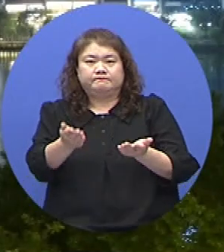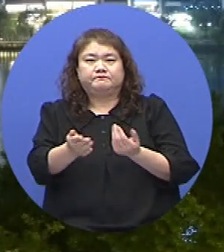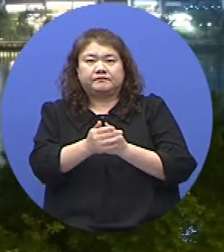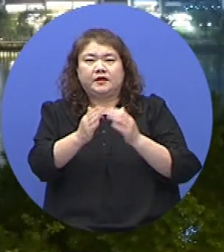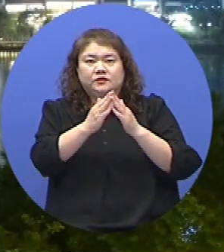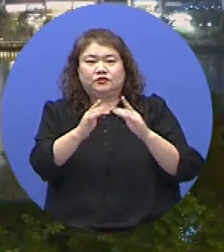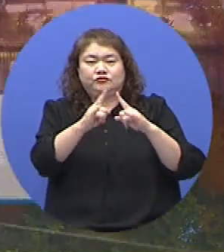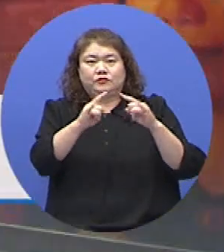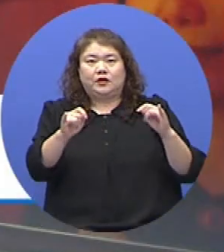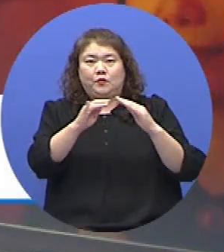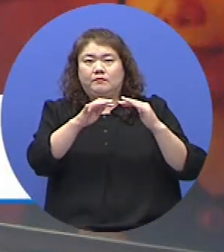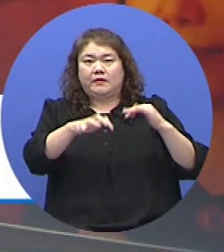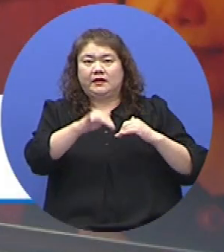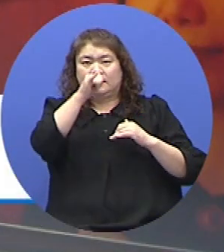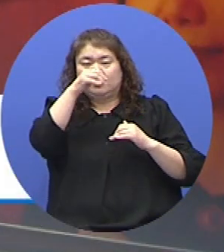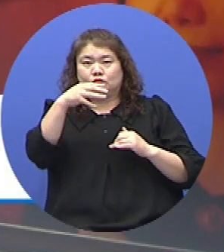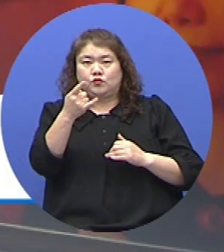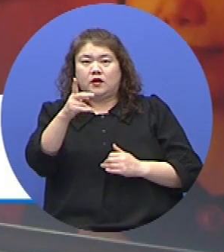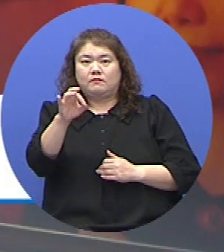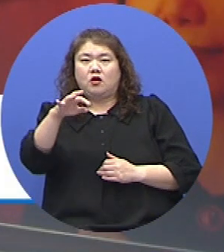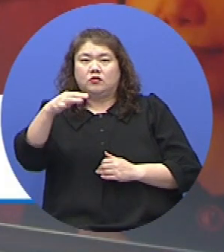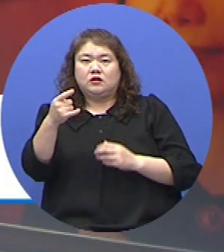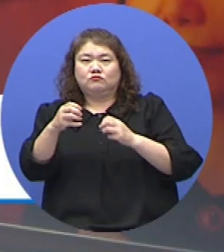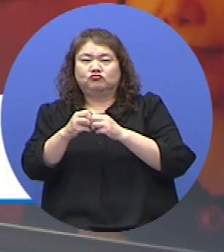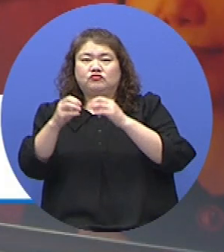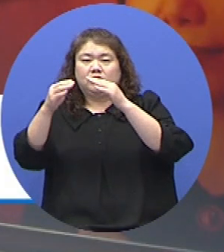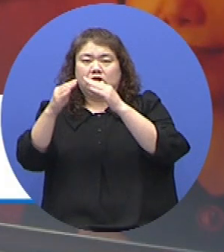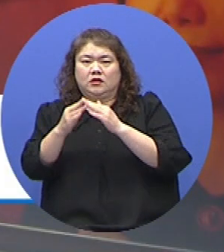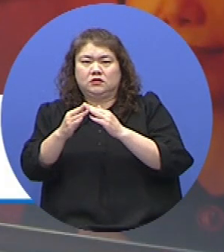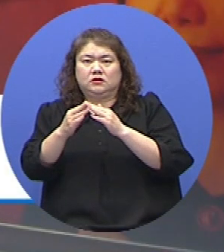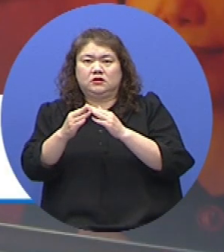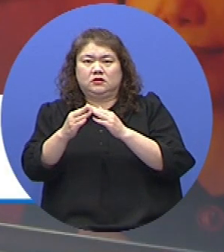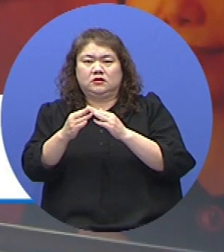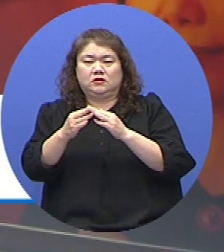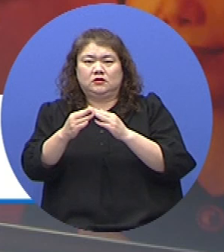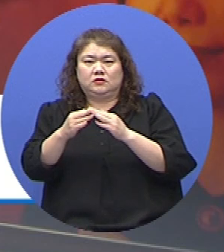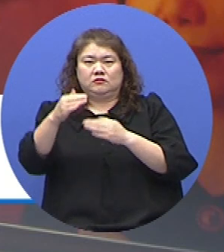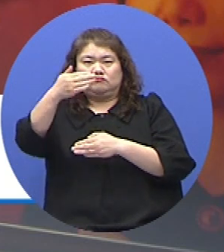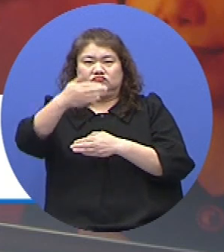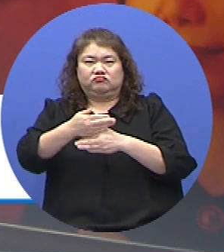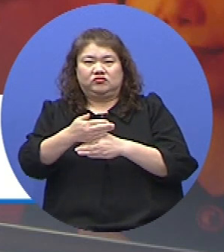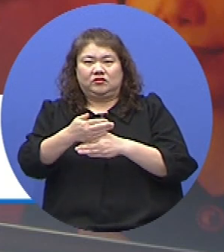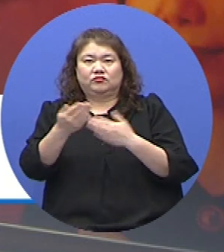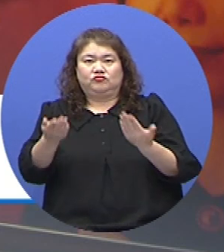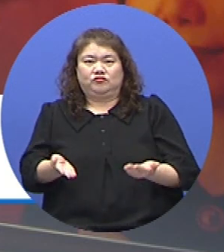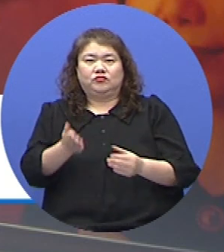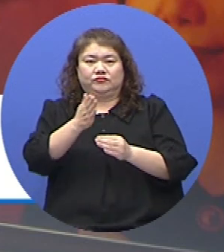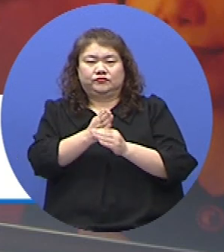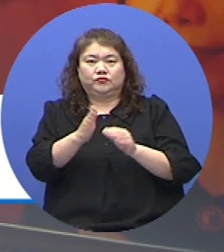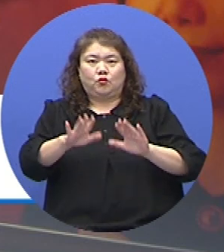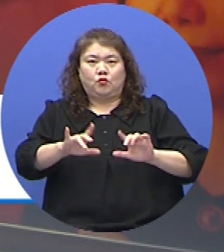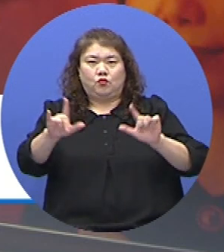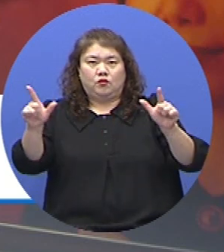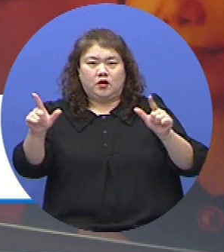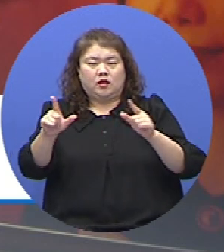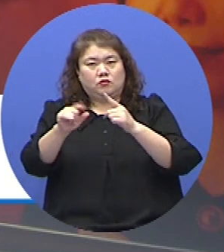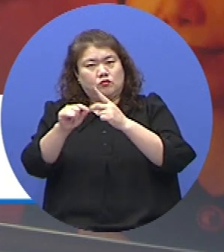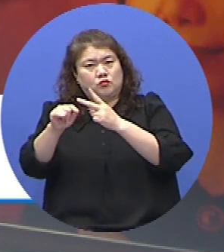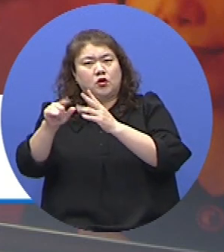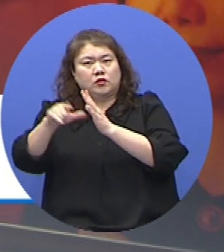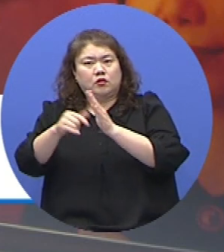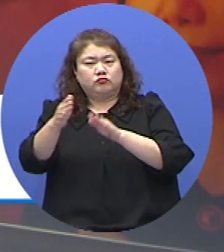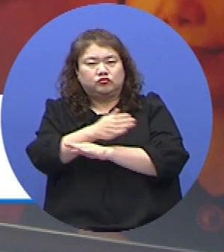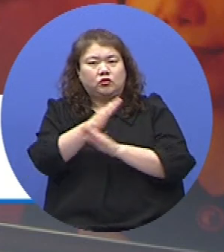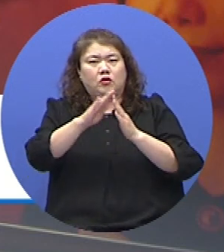전주 한옥 마을에 있는 최명희 문학관이 사실상 개점 휴업 상태입니다 올해 초부터고 최명희 작가의